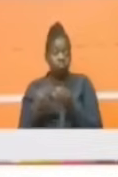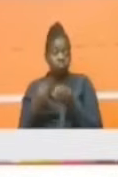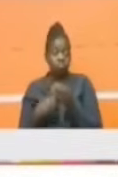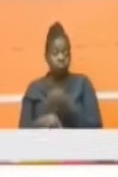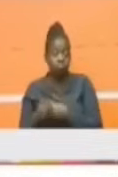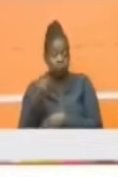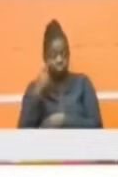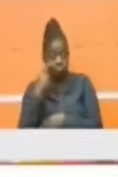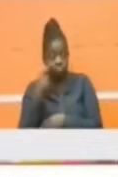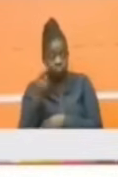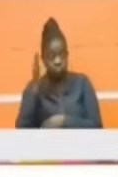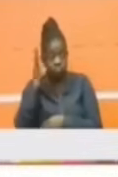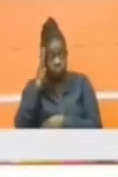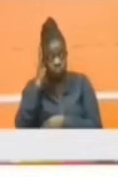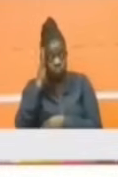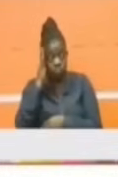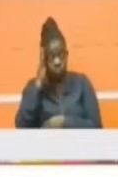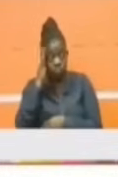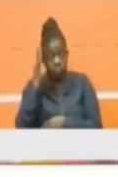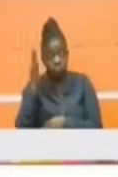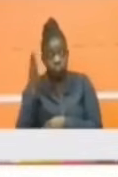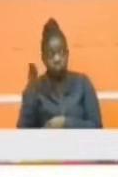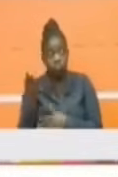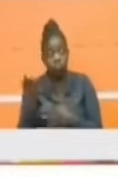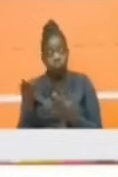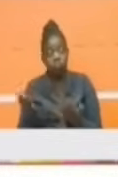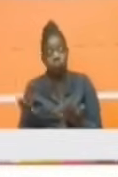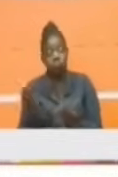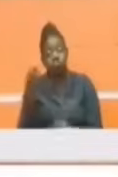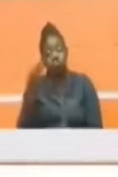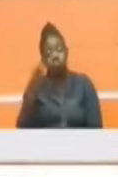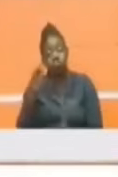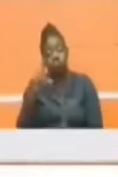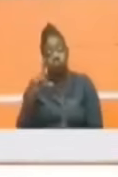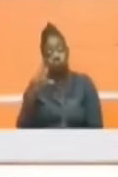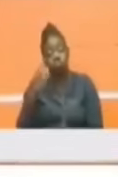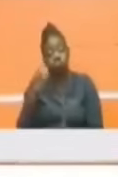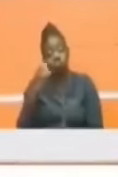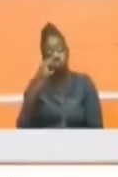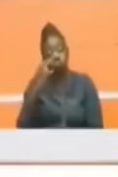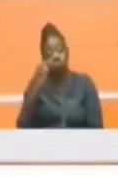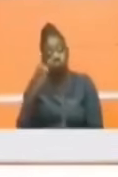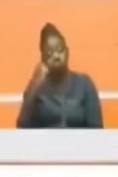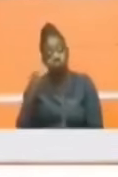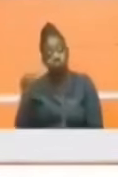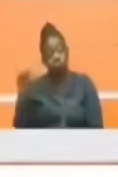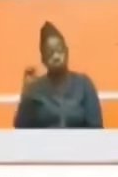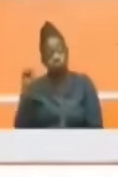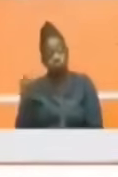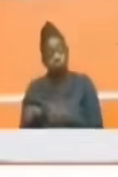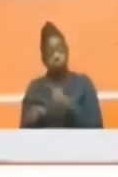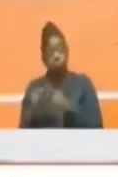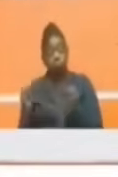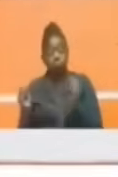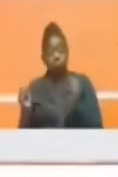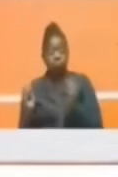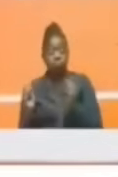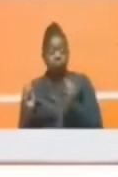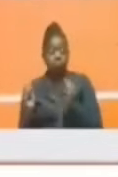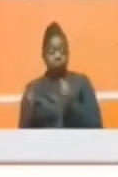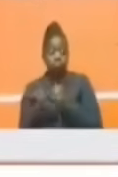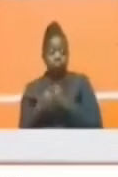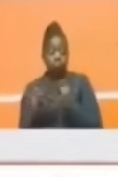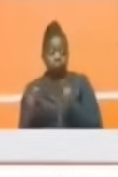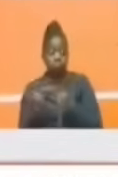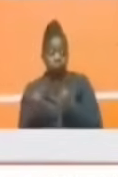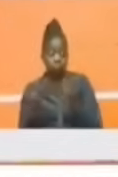oiloyo bakimanyi bulungi nyo cedar floral water akakomera nako ejja fe bakakozesa ngo kutobuka era akakomera kayamba ne